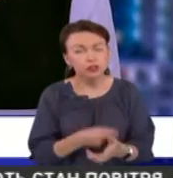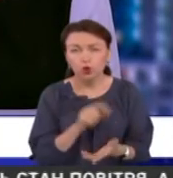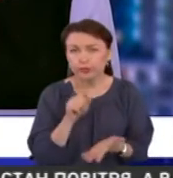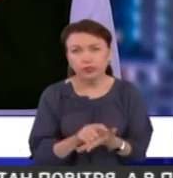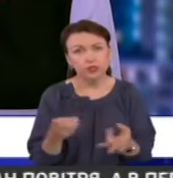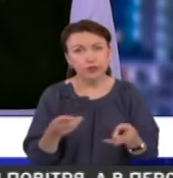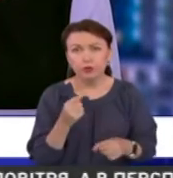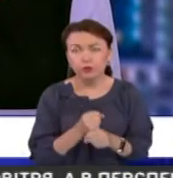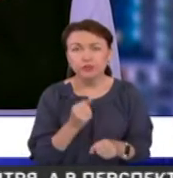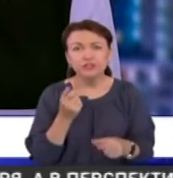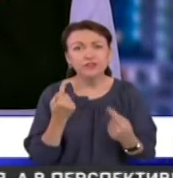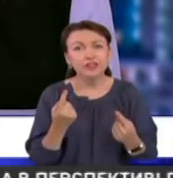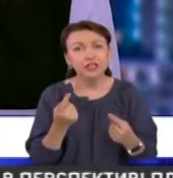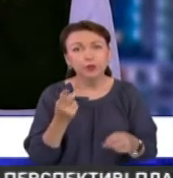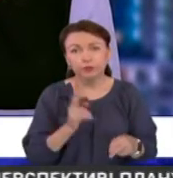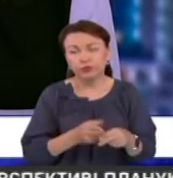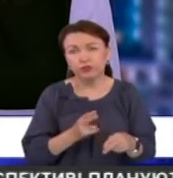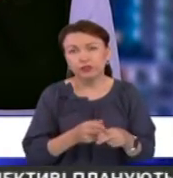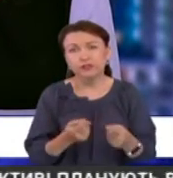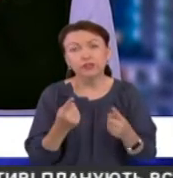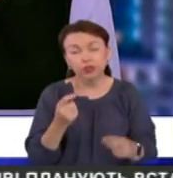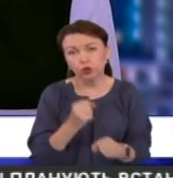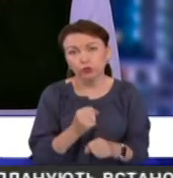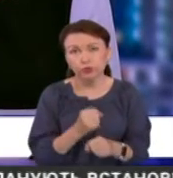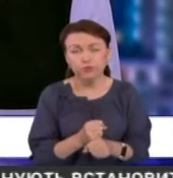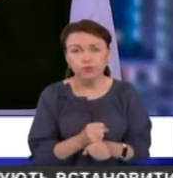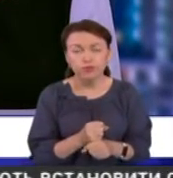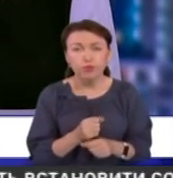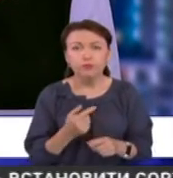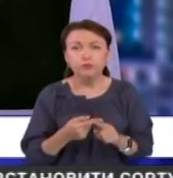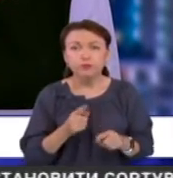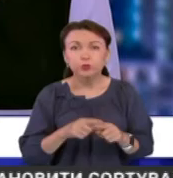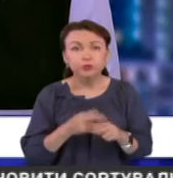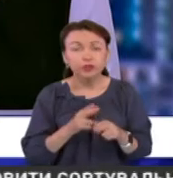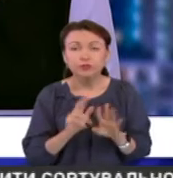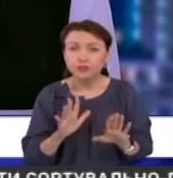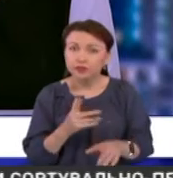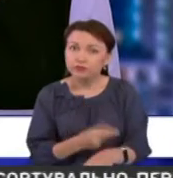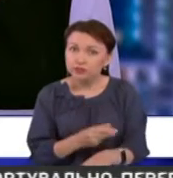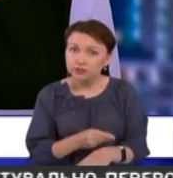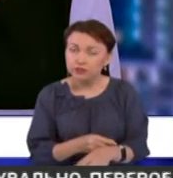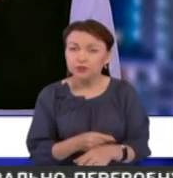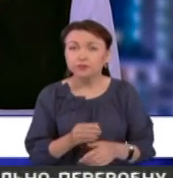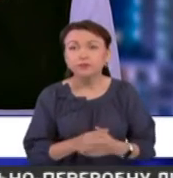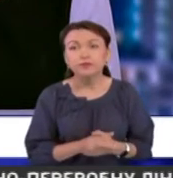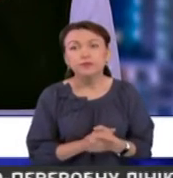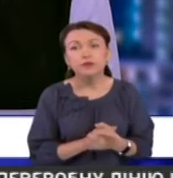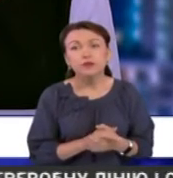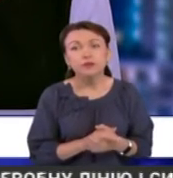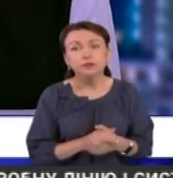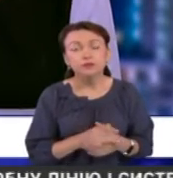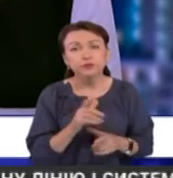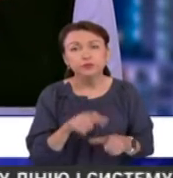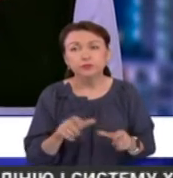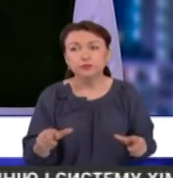Це велика профілактика, це велика робота. Велика робота, і це не профілактика не тільки вакцинація, вакцинація в профілактиці, профілактика велика, це